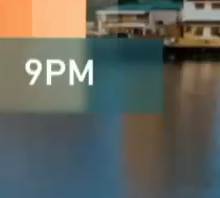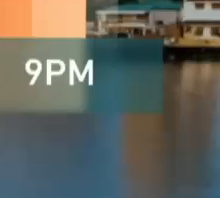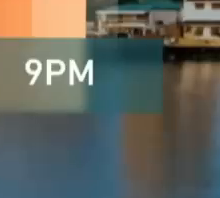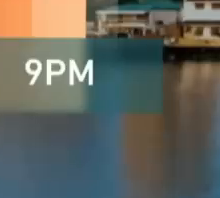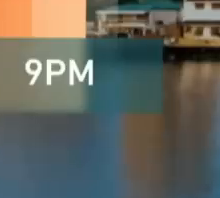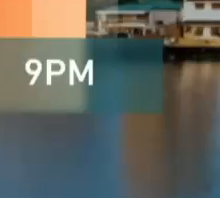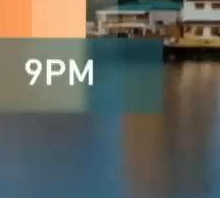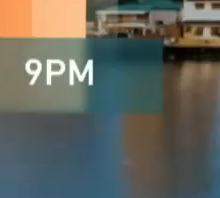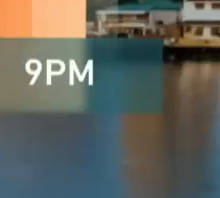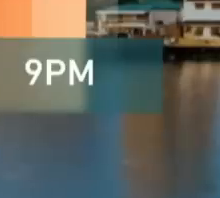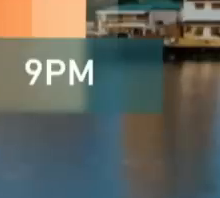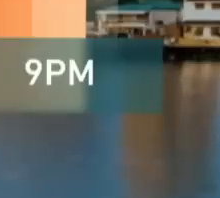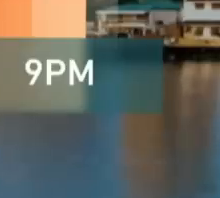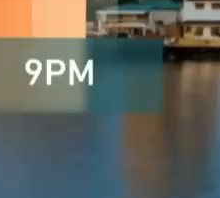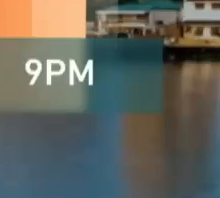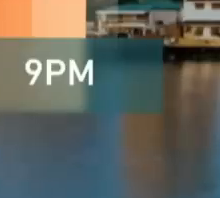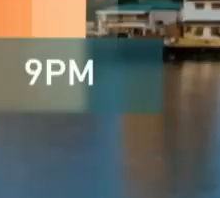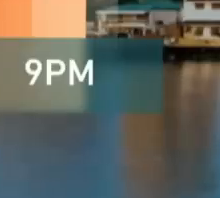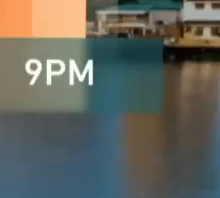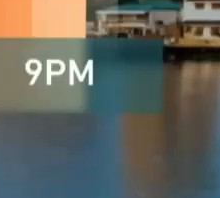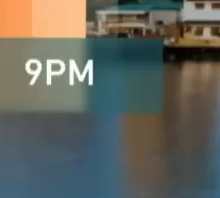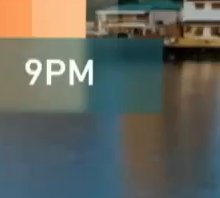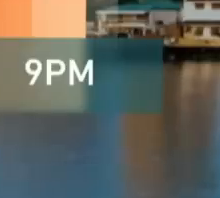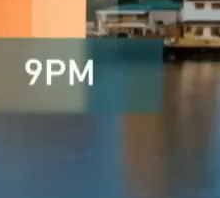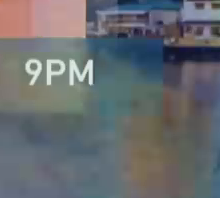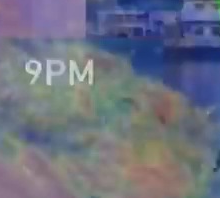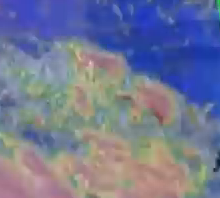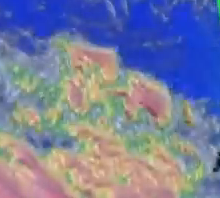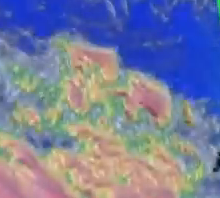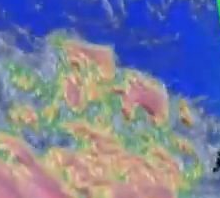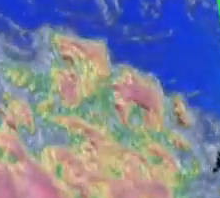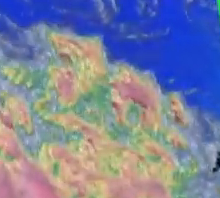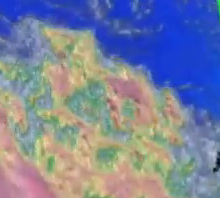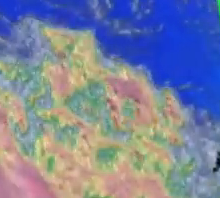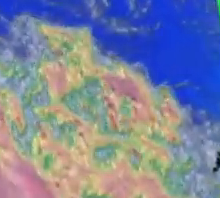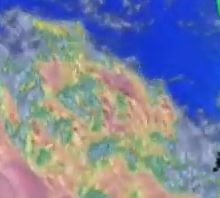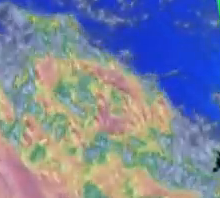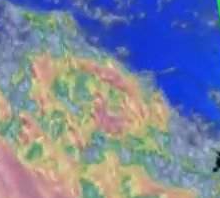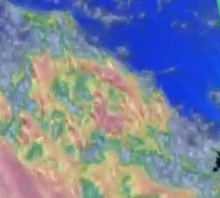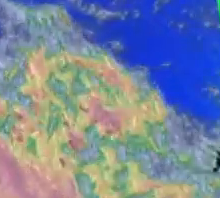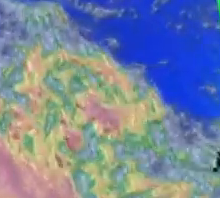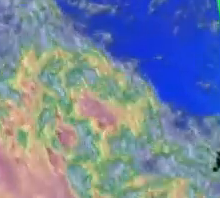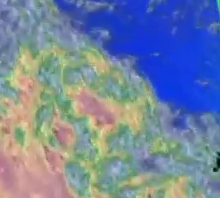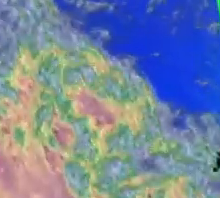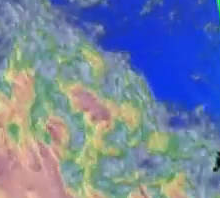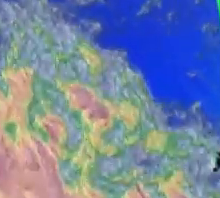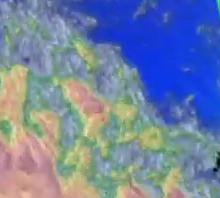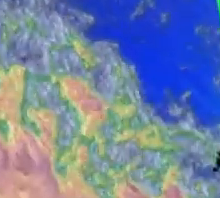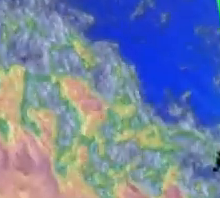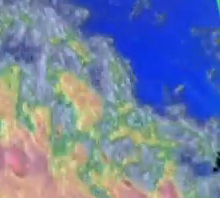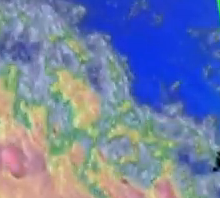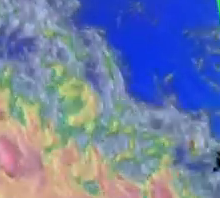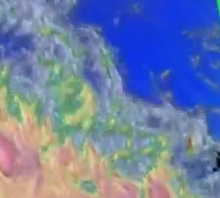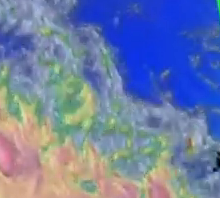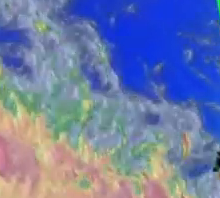bukas, maaraw, mainit pero may okasyon na maulap. Yan ang update sa ligay ng panahon. Ako po si Ariel